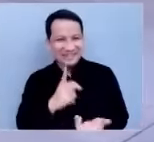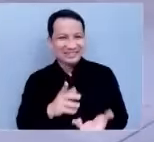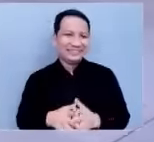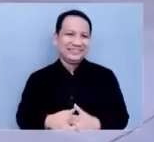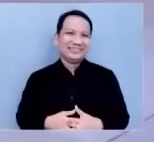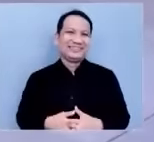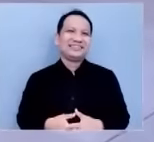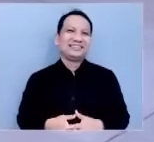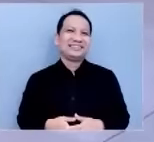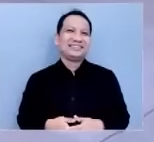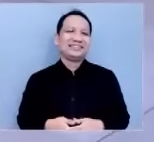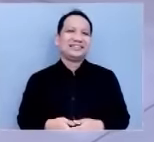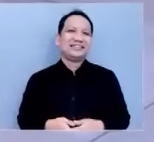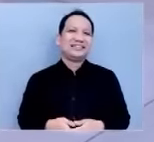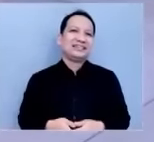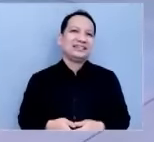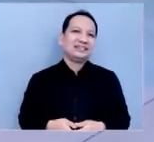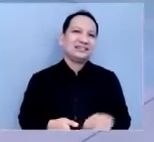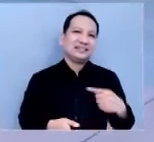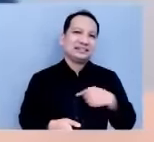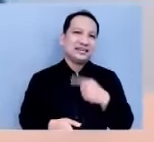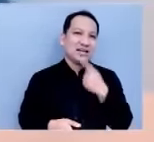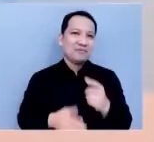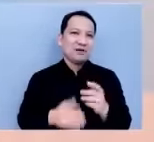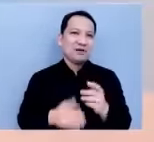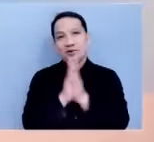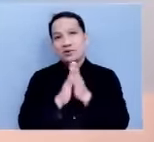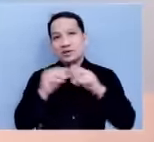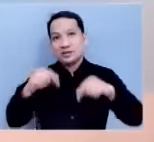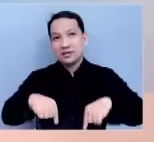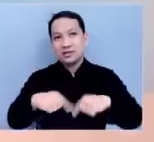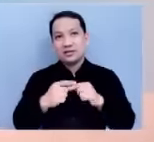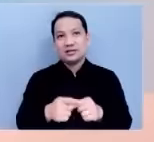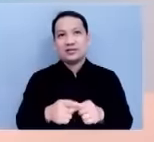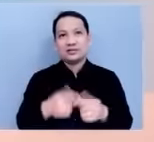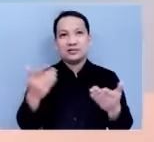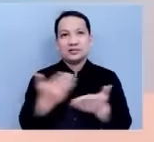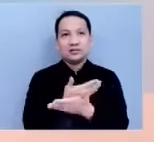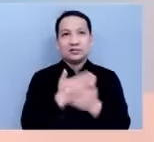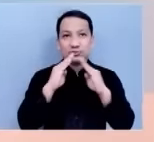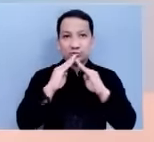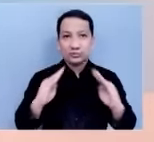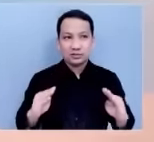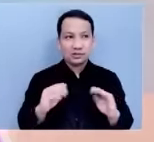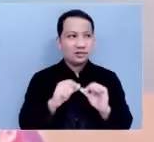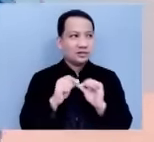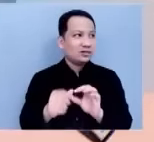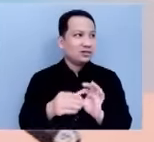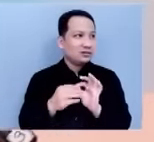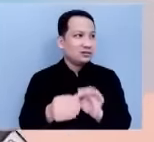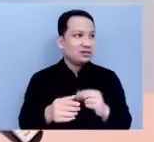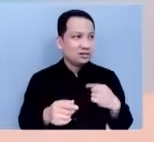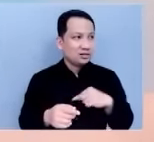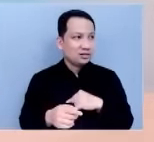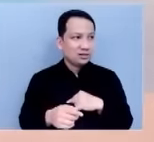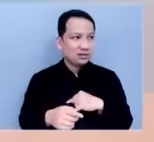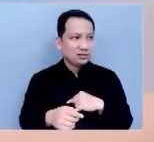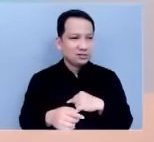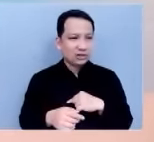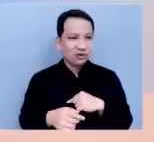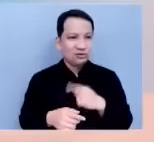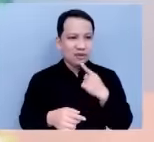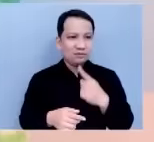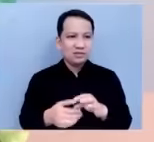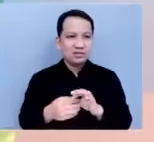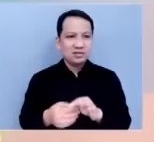Sorry. Hindi, ano po, ako very excited din po ako dito sa ating bagong tahanan. And ayun, abangan nyo lang po lahat po ng